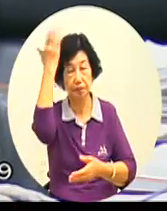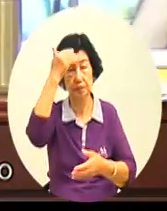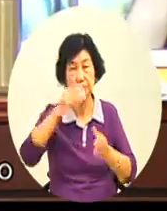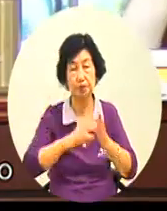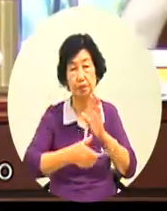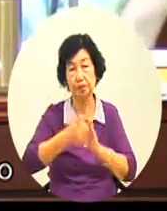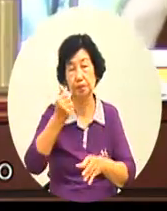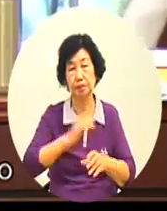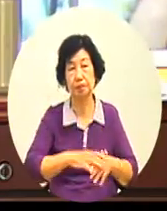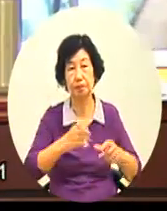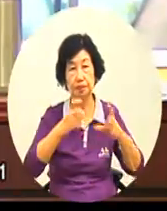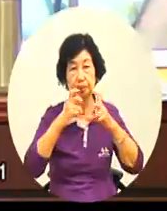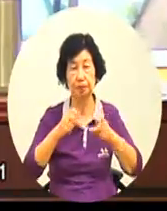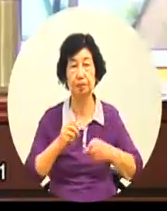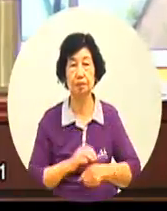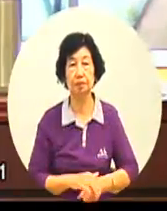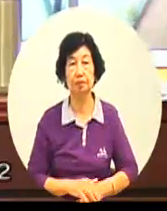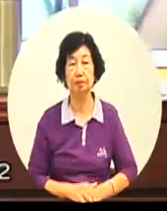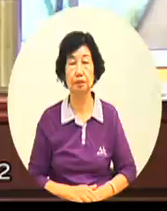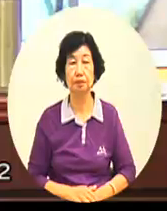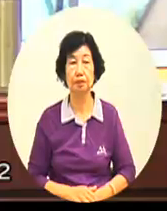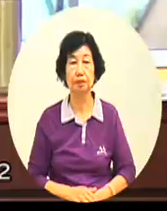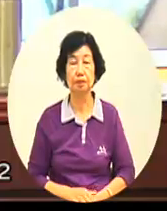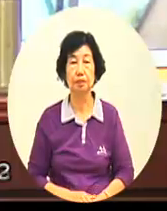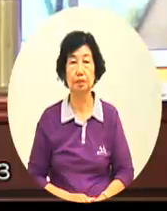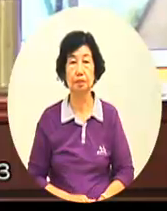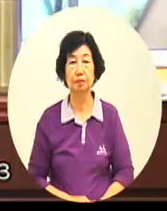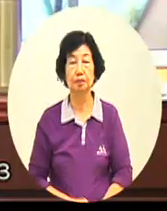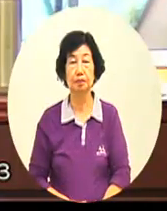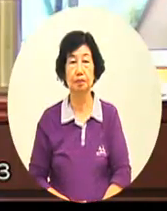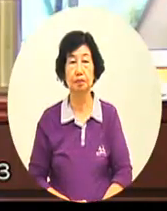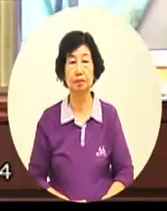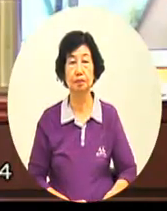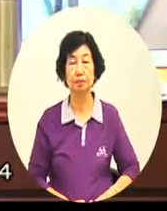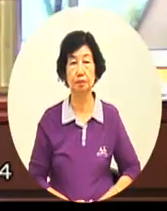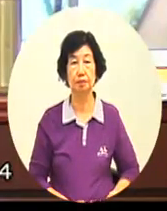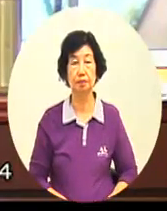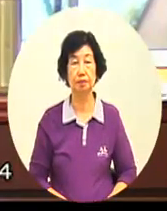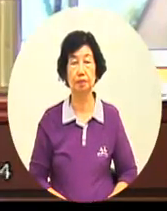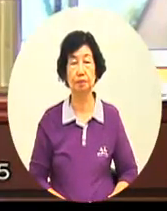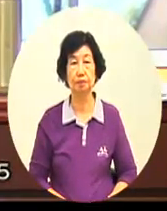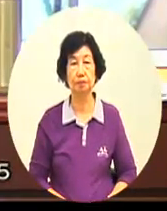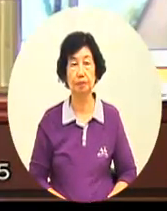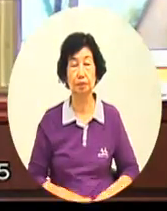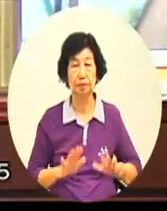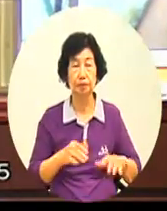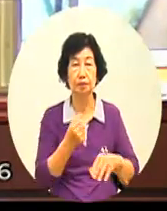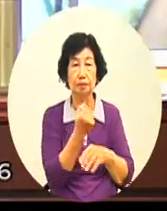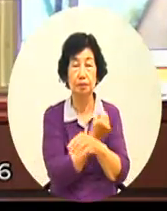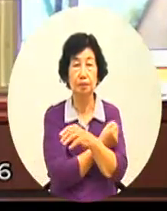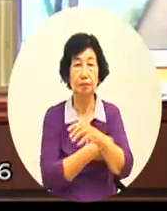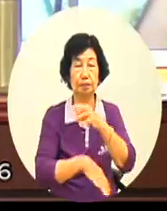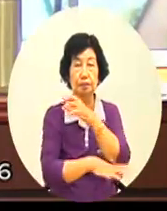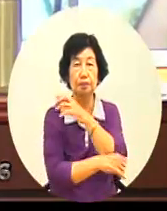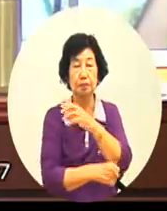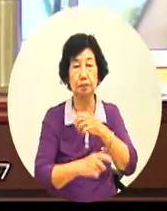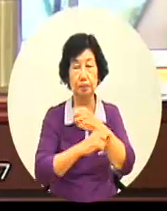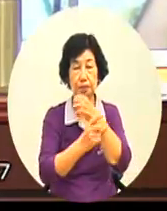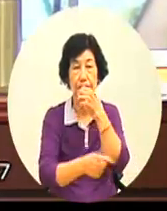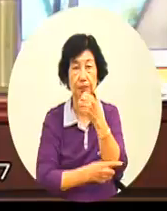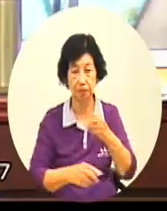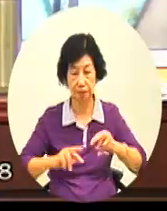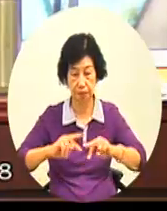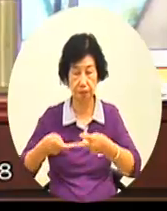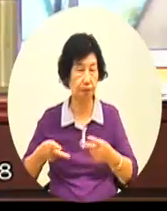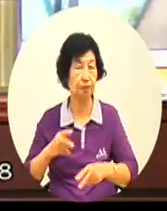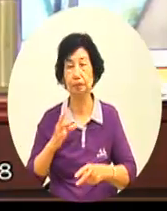谢谢主席，谢谢议员对劳基法的关心。确实现在的劳基法是没有改善期的，那我们也